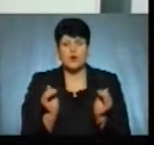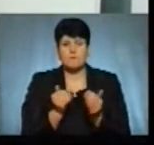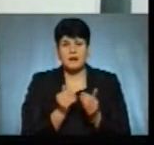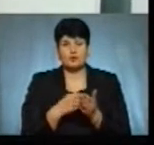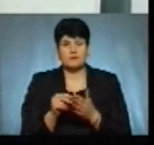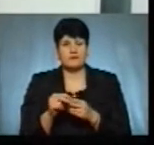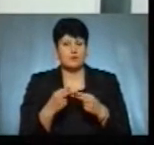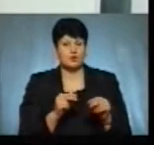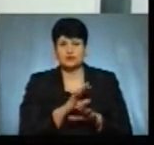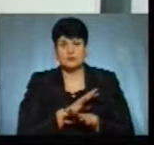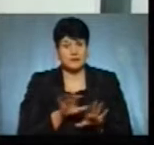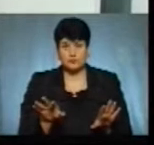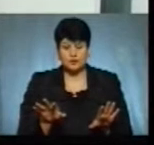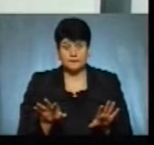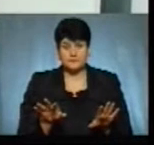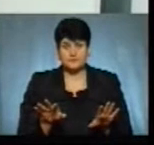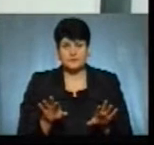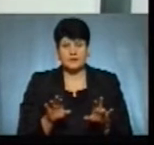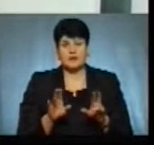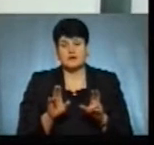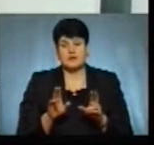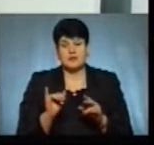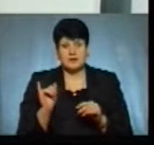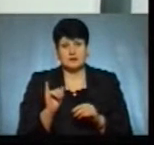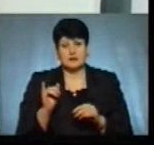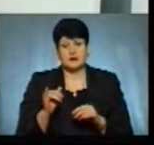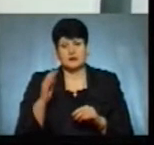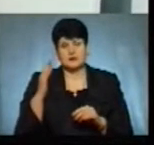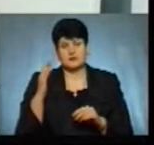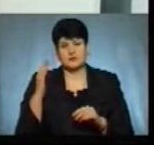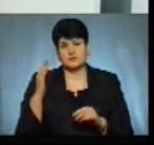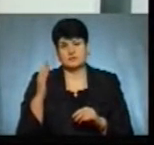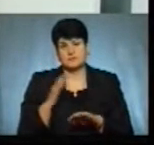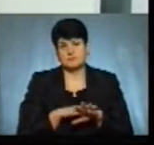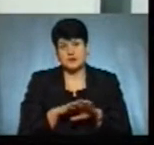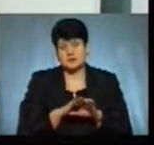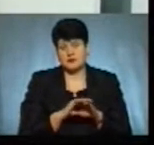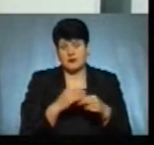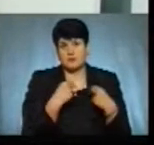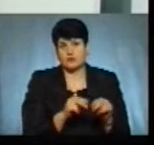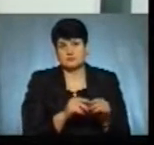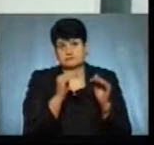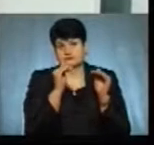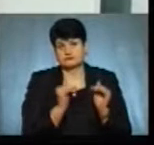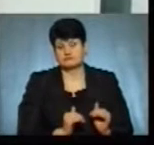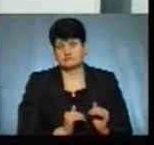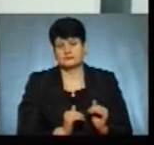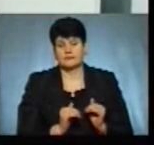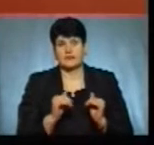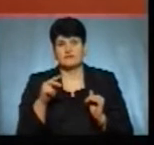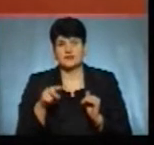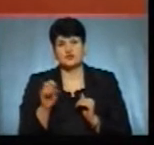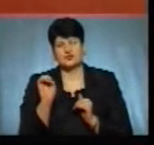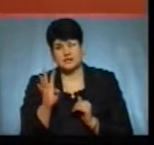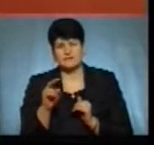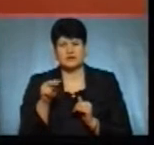не було, і, як правило, обсяги операцій на чорному ринку суттєво падали. А ну, з 2013-го, кінця року,